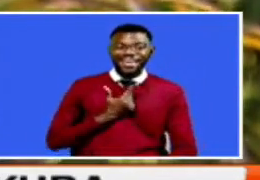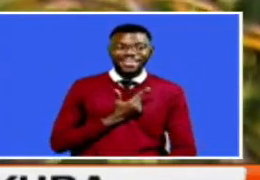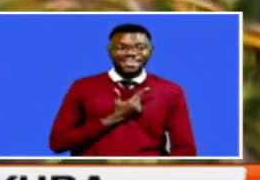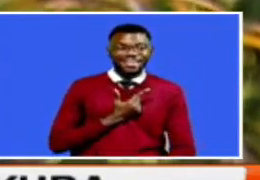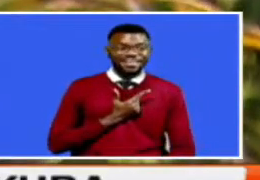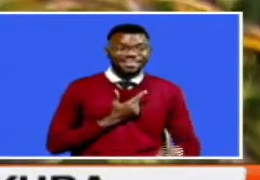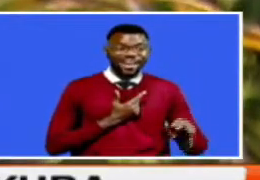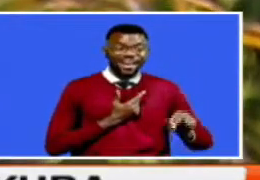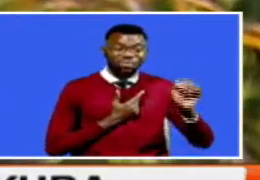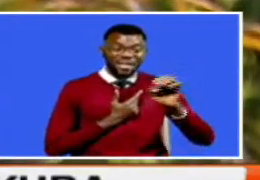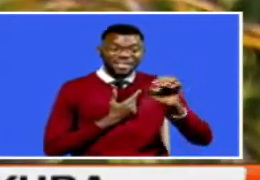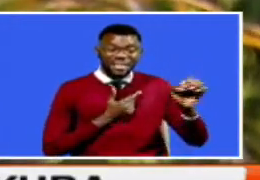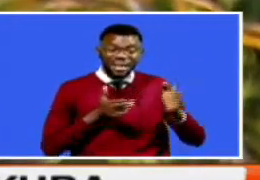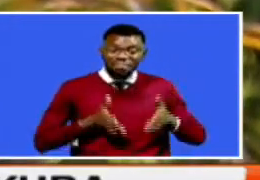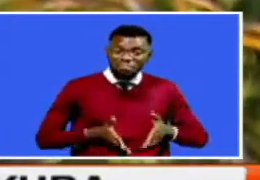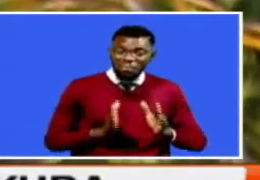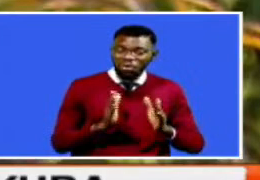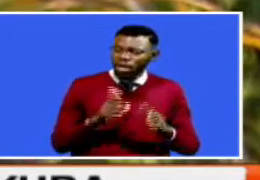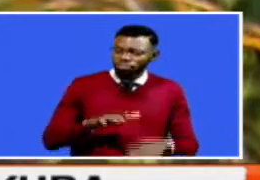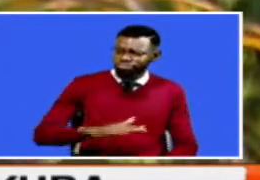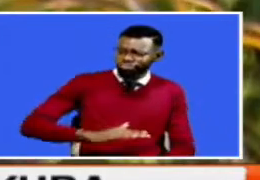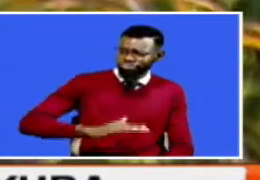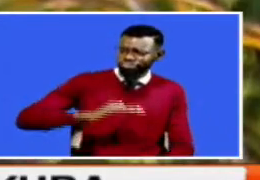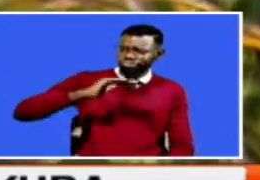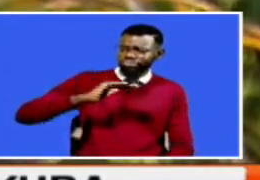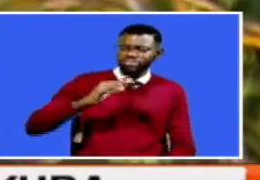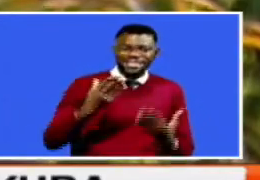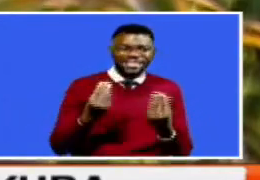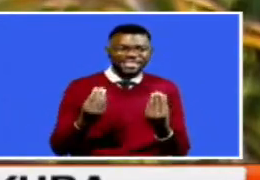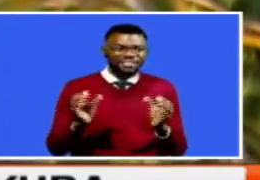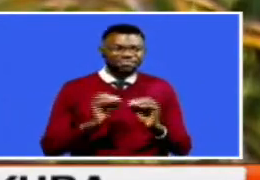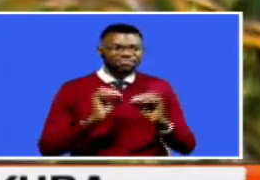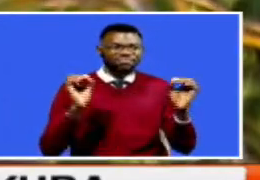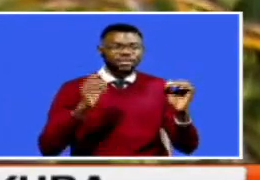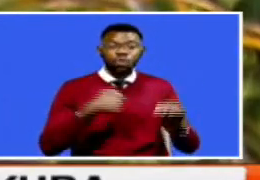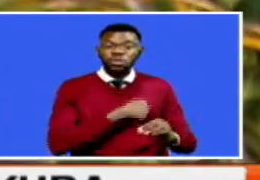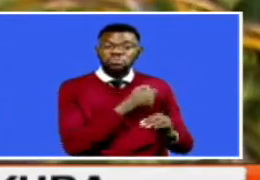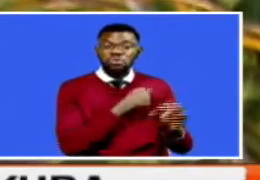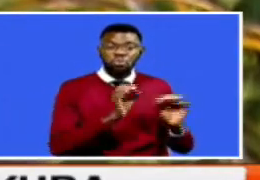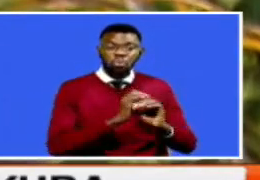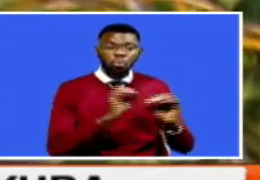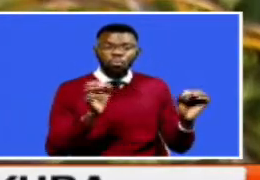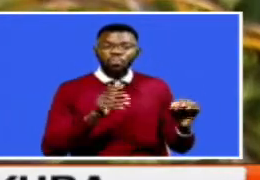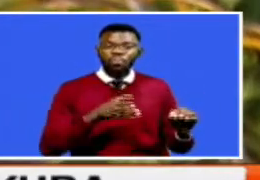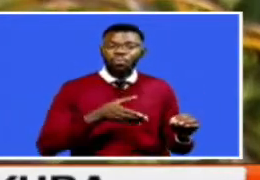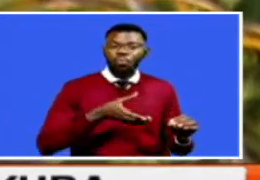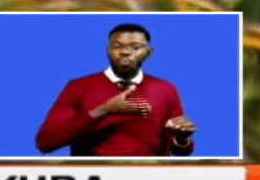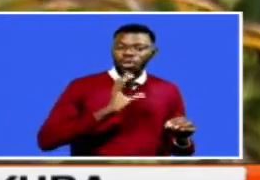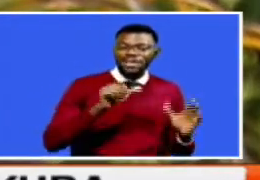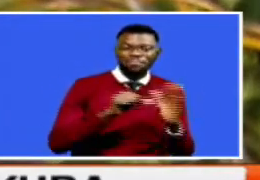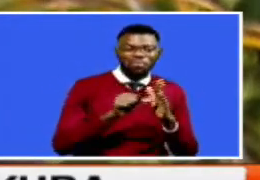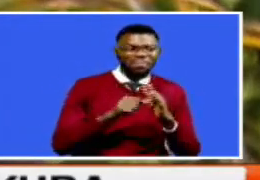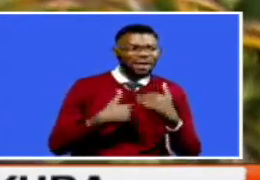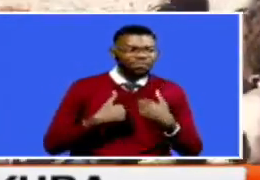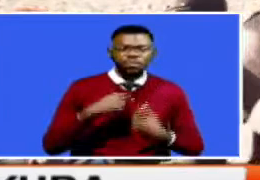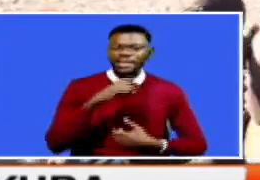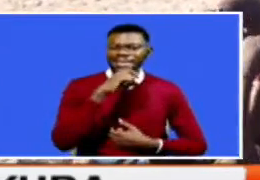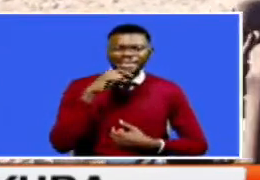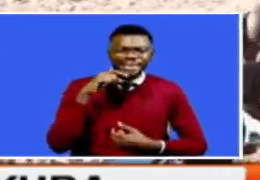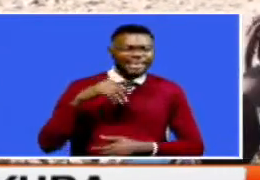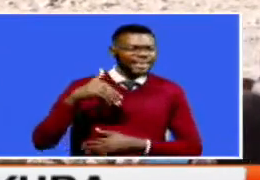Kaskazini wa nchi kusaliwa ni bahati. Hamuna mahospitali, maji ni shida, kuna ukame wa mara kwa